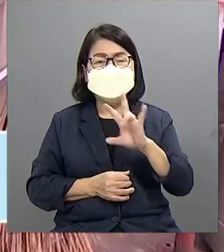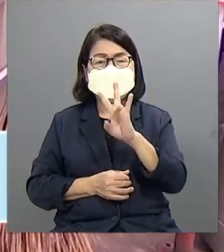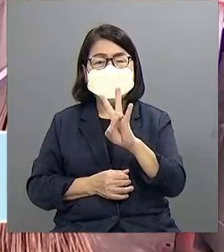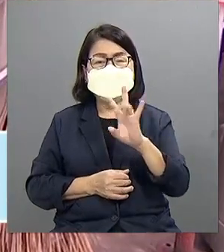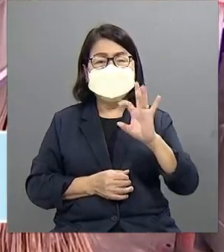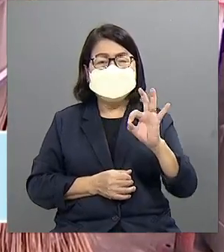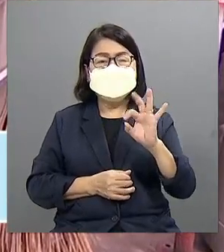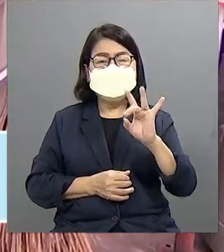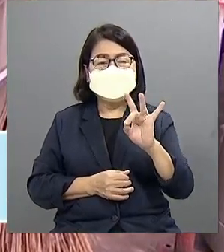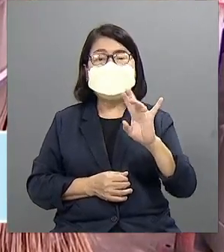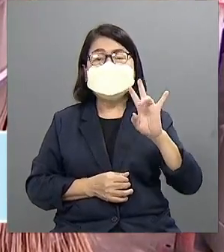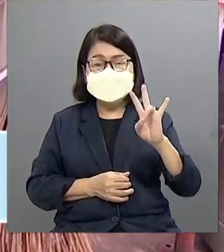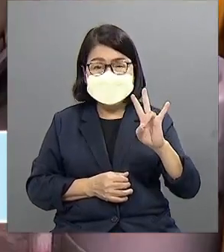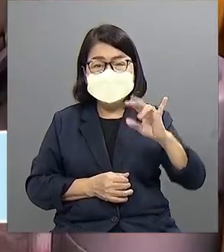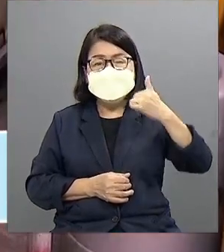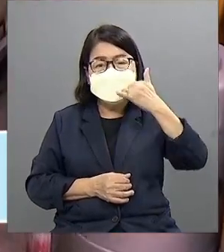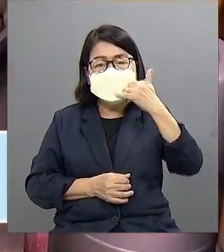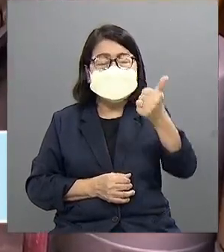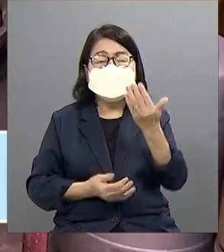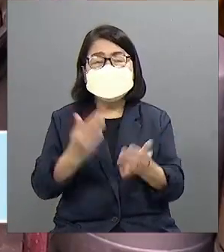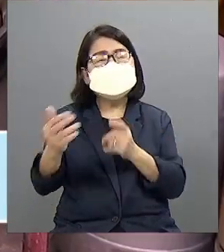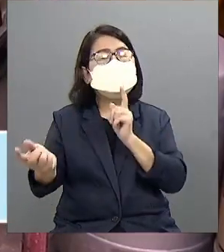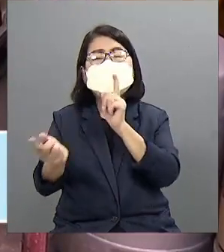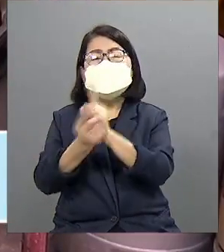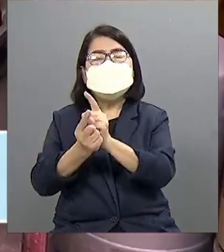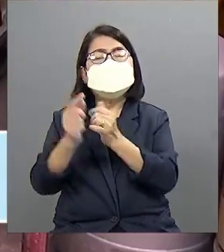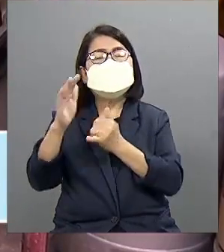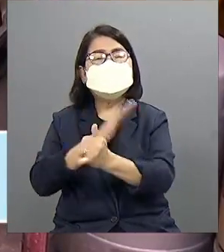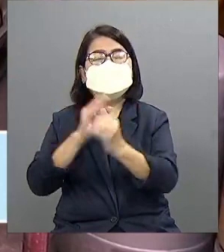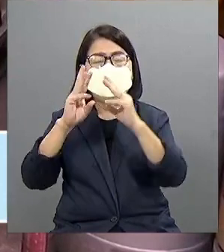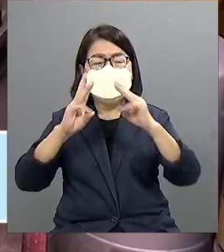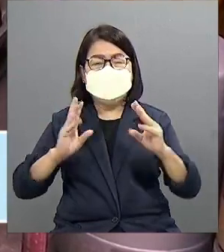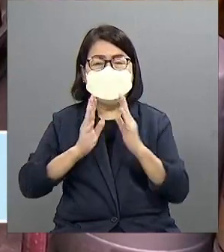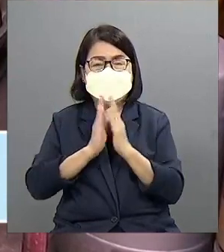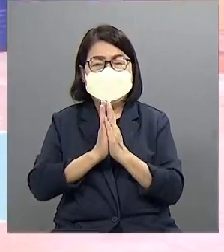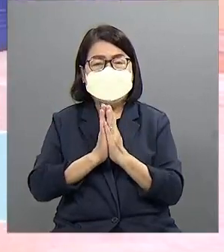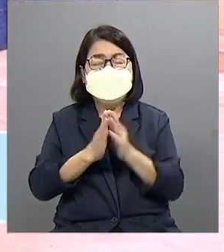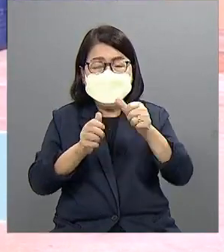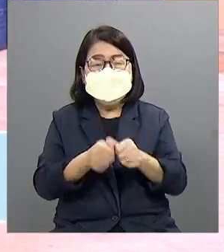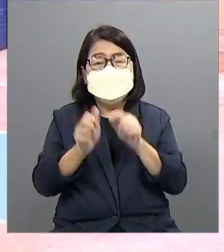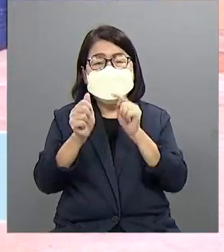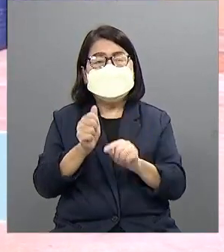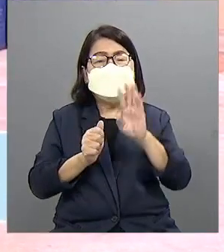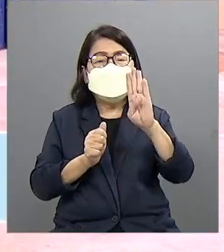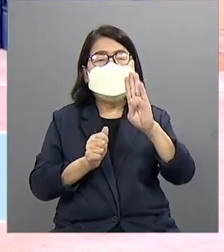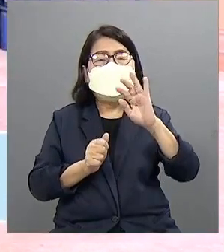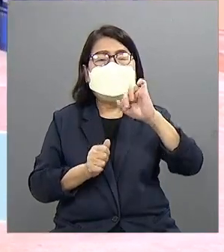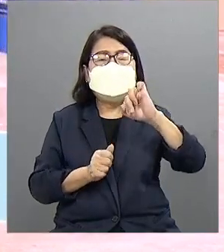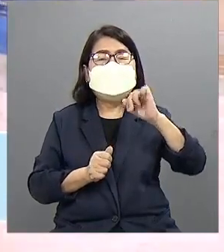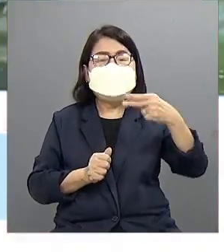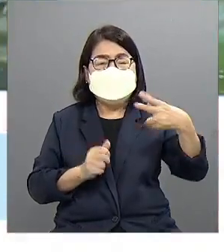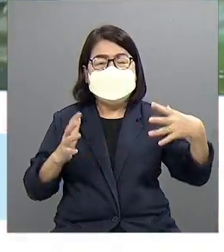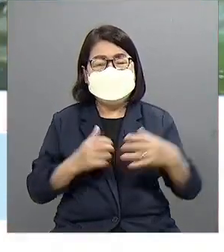0991937987นะคะหรือว่าไปติดต่อที่วัดบางม่วงอยู่อำเภอบางใหญ่จังหวัดนนทบุรีได้เลยนะคะเราก็ถือว่าเป็นสะพานบุญให้กัน